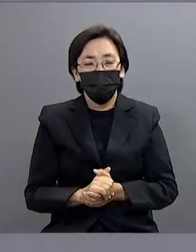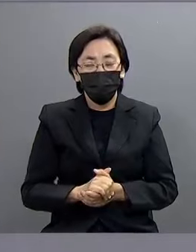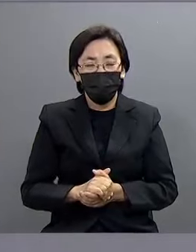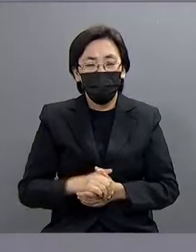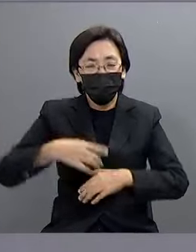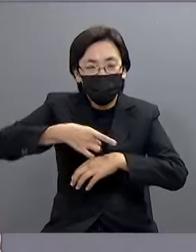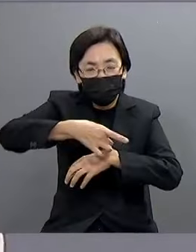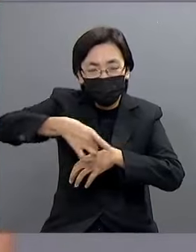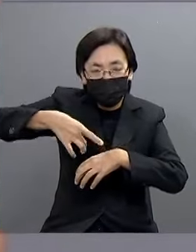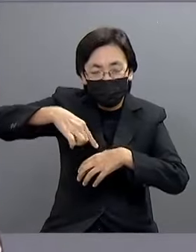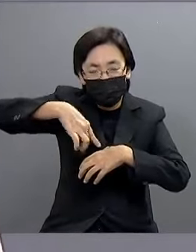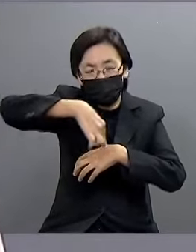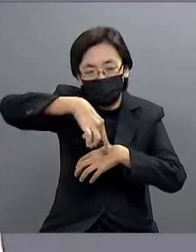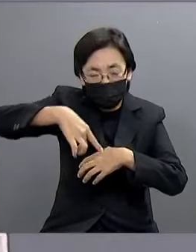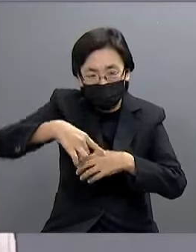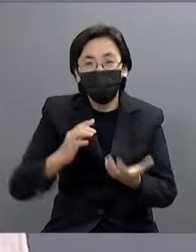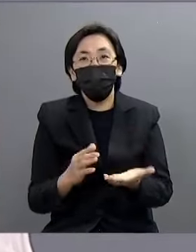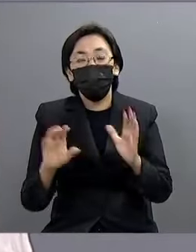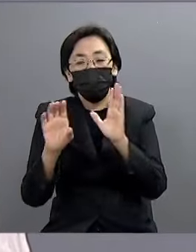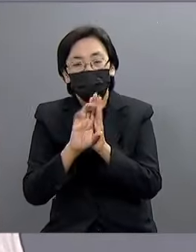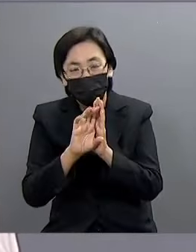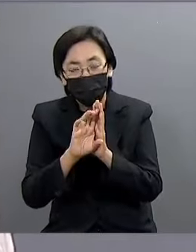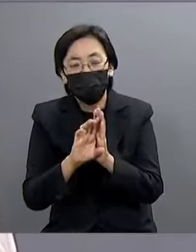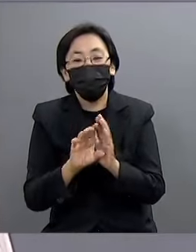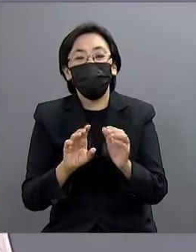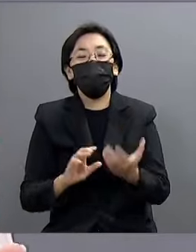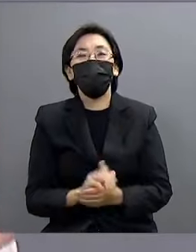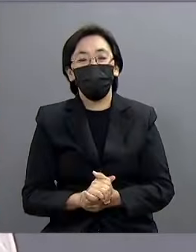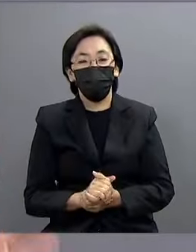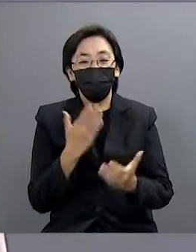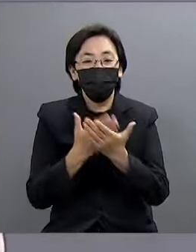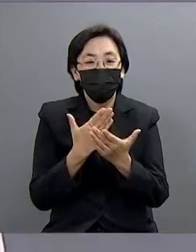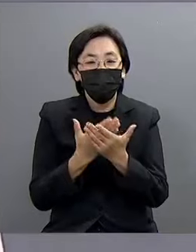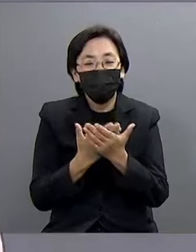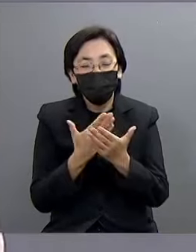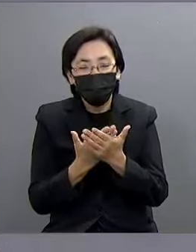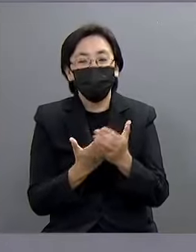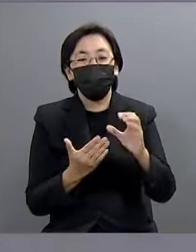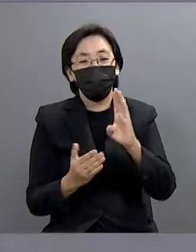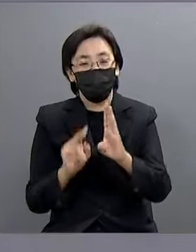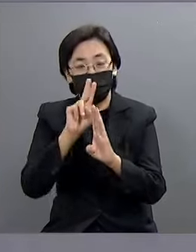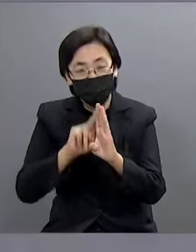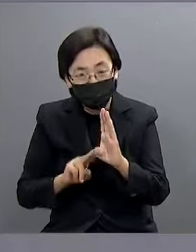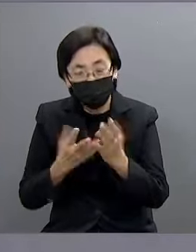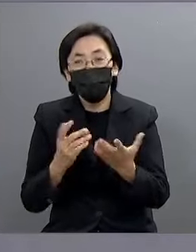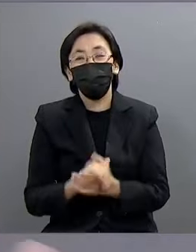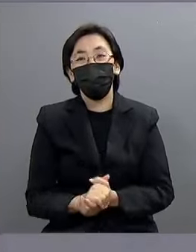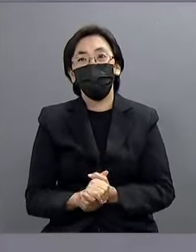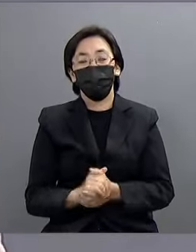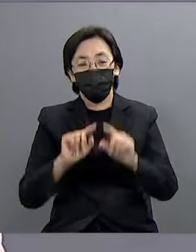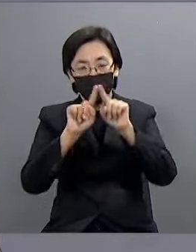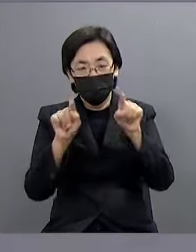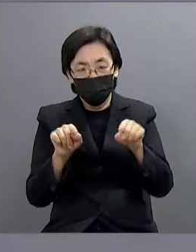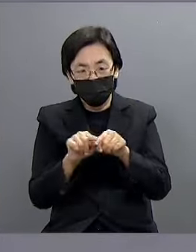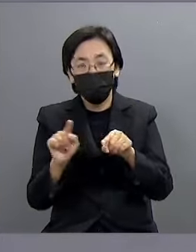คอเรนซีอย่างเงี้ย เราต้องไปหาพิมพ์จากไหนให้เธอใช่ไหม เราก็ใช้สิ่งที่เรามีอย่างเช่นวงกลมแล้วก็มีแม่พิมพ์วงกลม